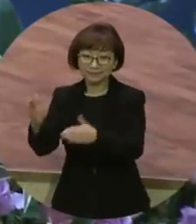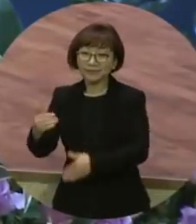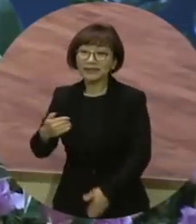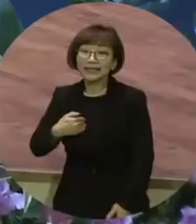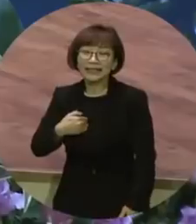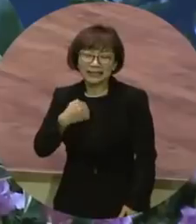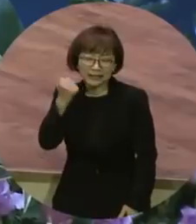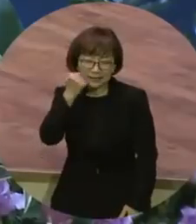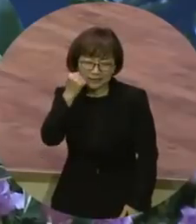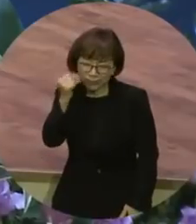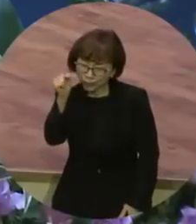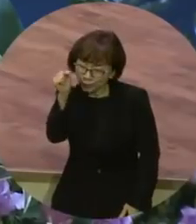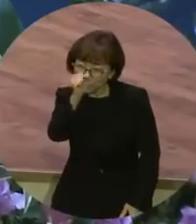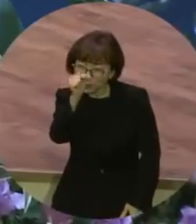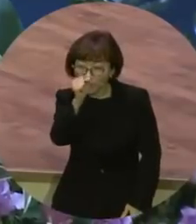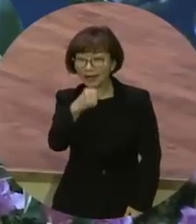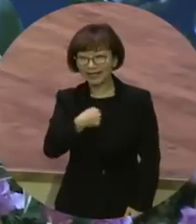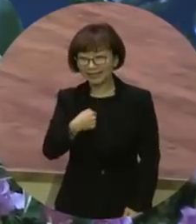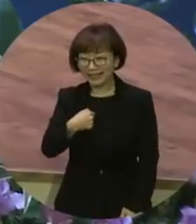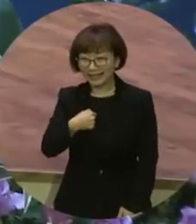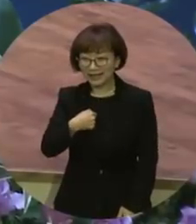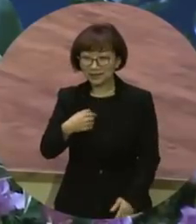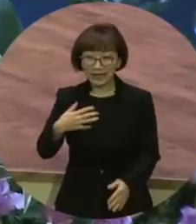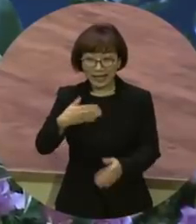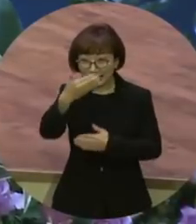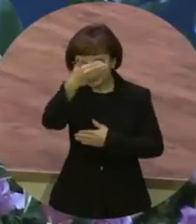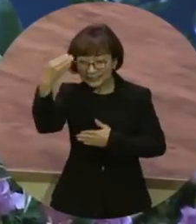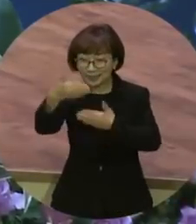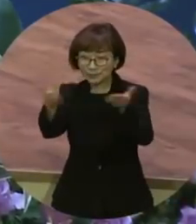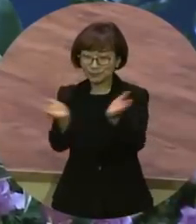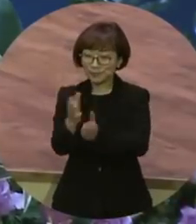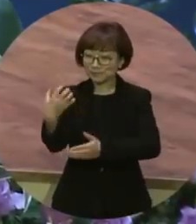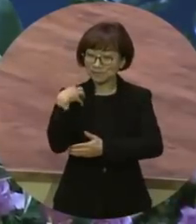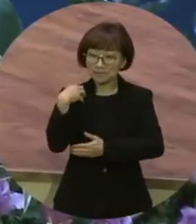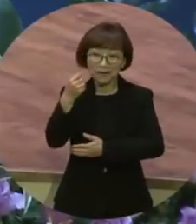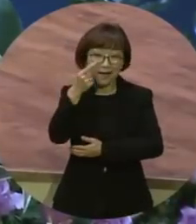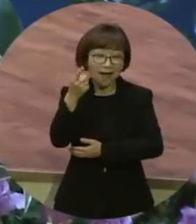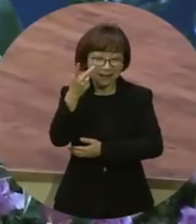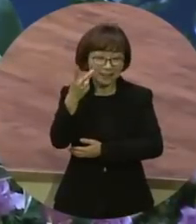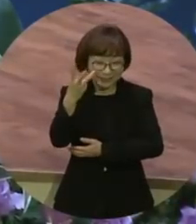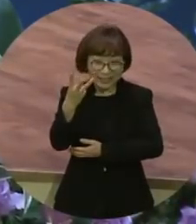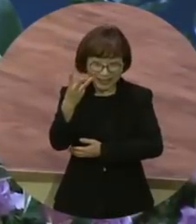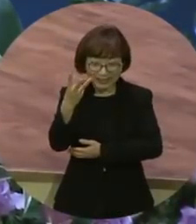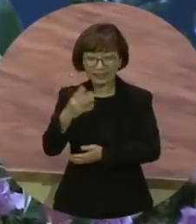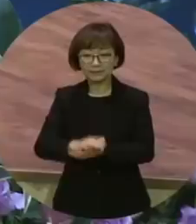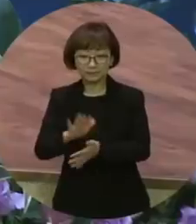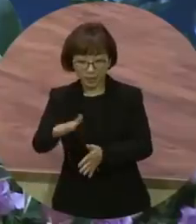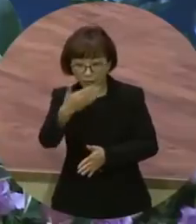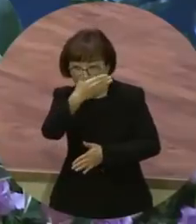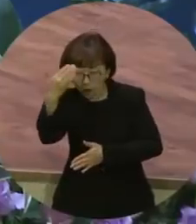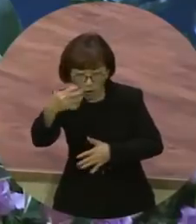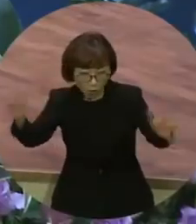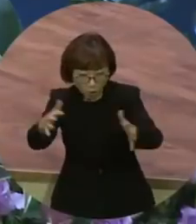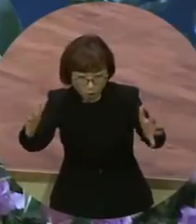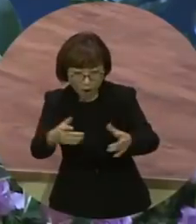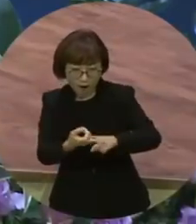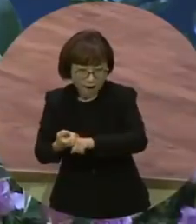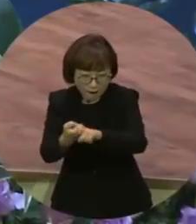좋아하고 또 우리 제가 청년부 맡은 지 3개월 됐는데 그 청년부의 흐름을 따라 저도 원내시 되면서 살이 이렇게 막 찌고